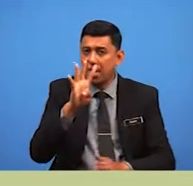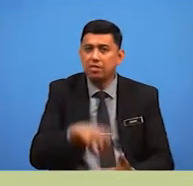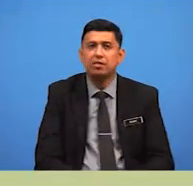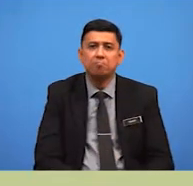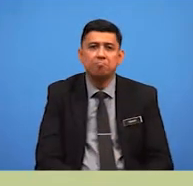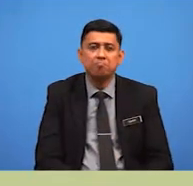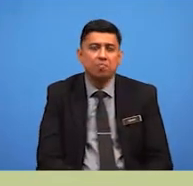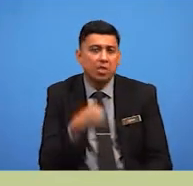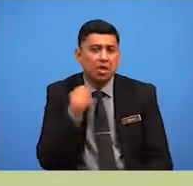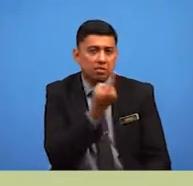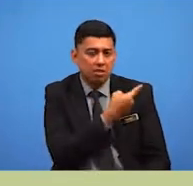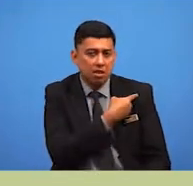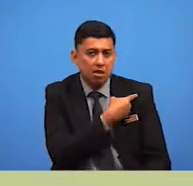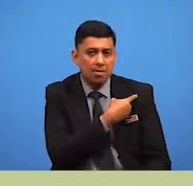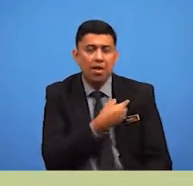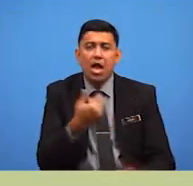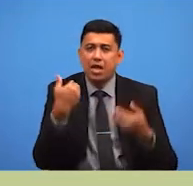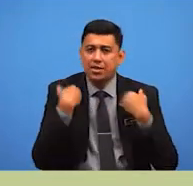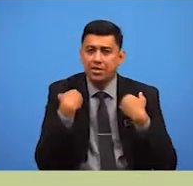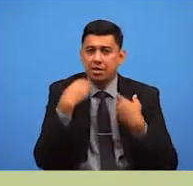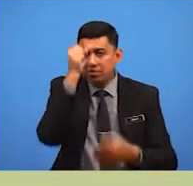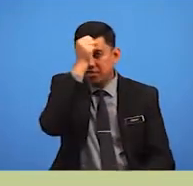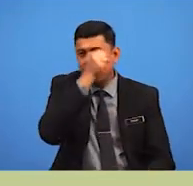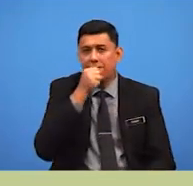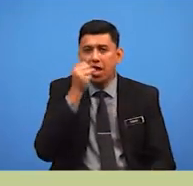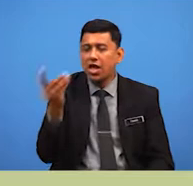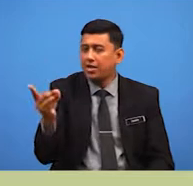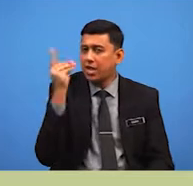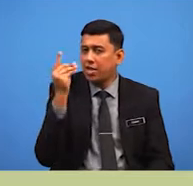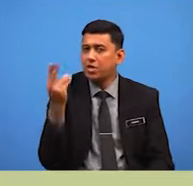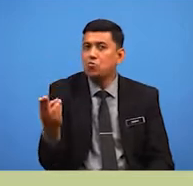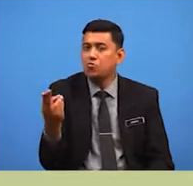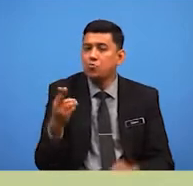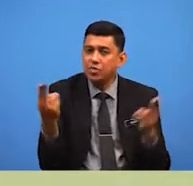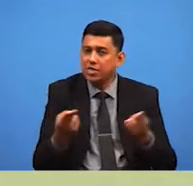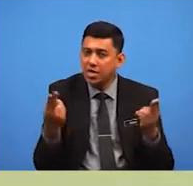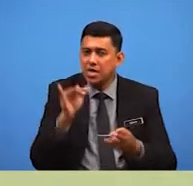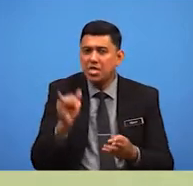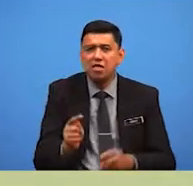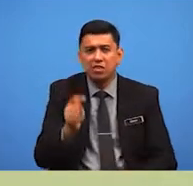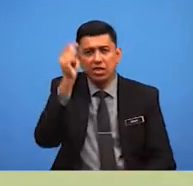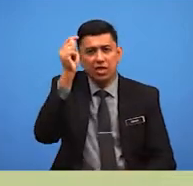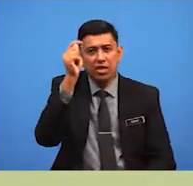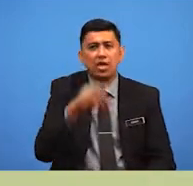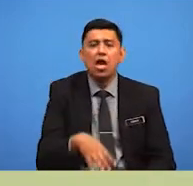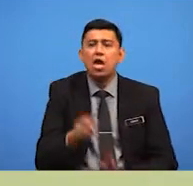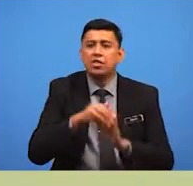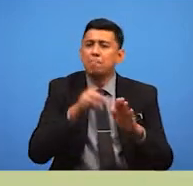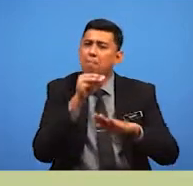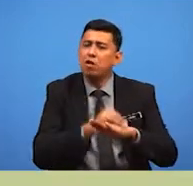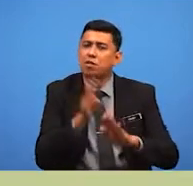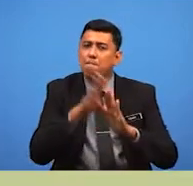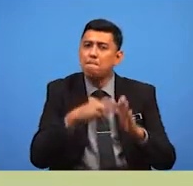ialah kita hendaklah memiliki sifat daya usaha yang tinggi semasa